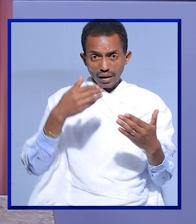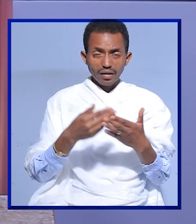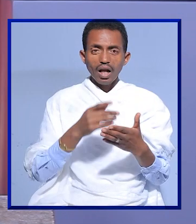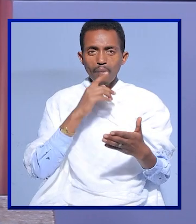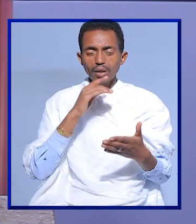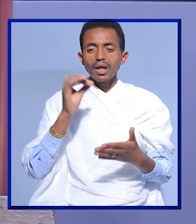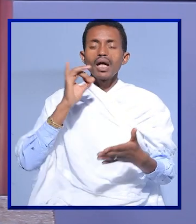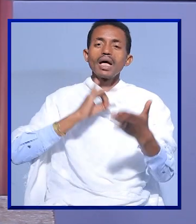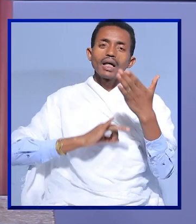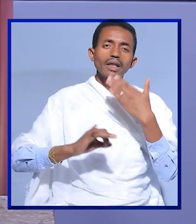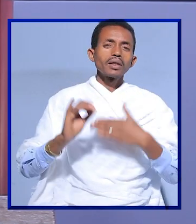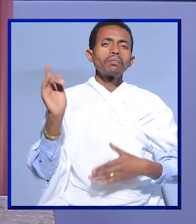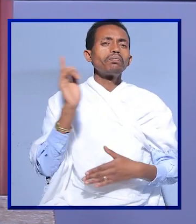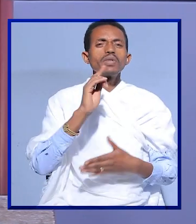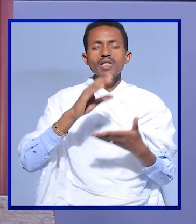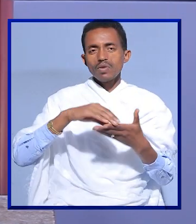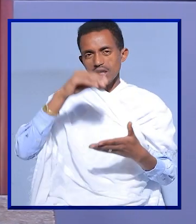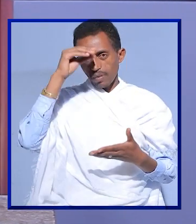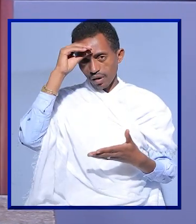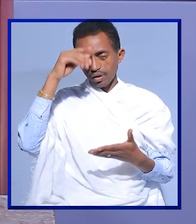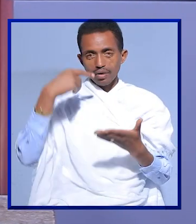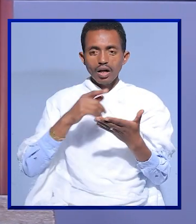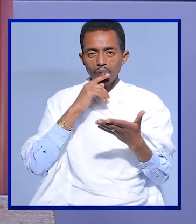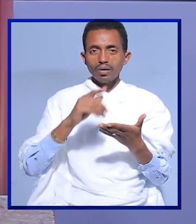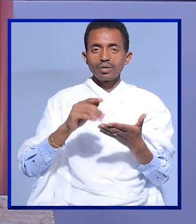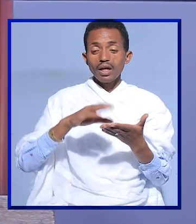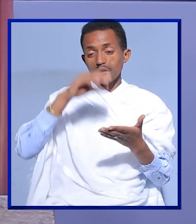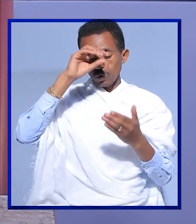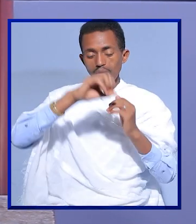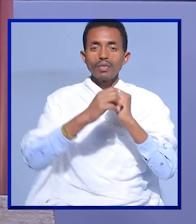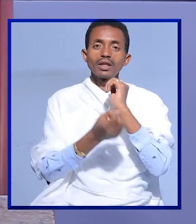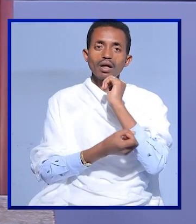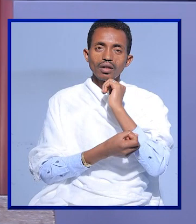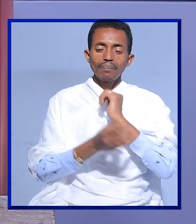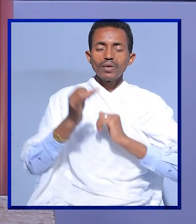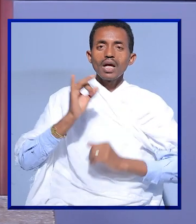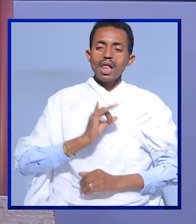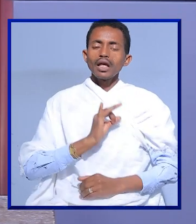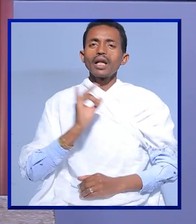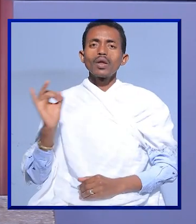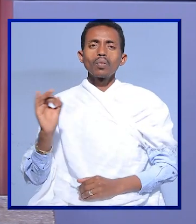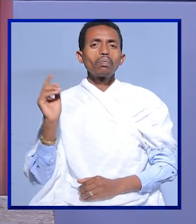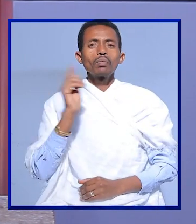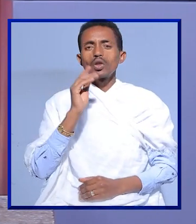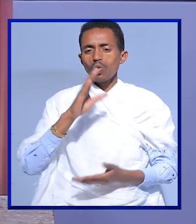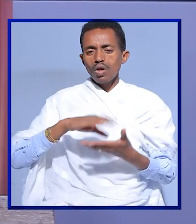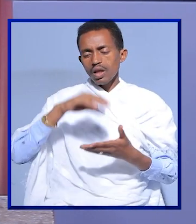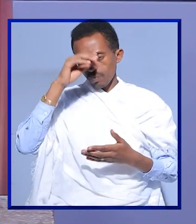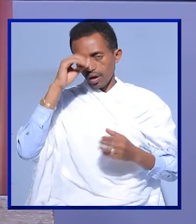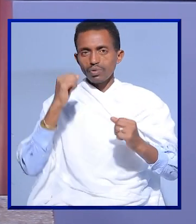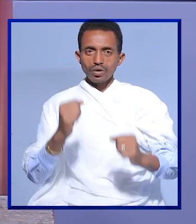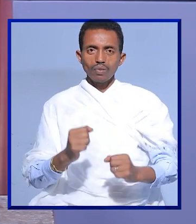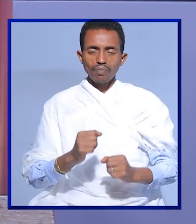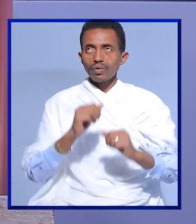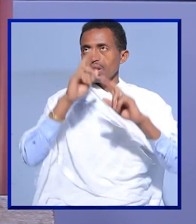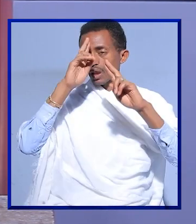ምን እንማራለን የሚል መልእክት እንወስዳለን። የትምህርቱ መሰረታዊ ዓላማ ከልደት ምን እንማራለን ነው። እንግዲህ